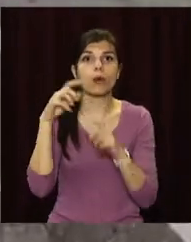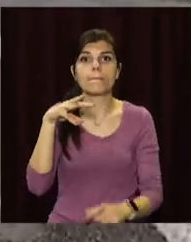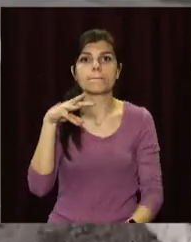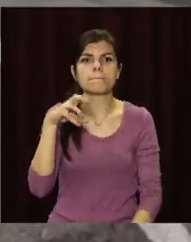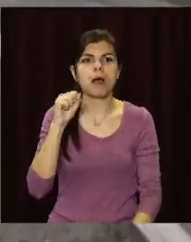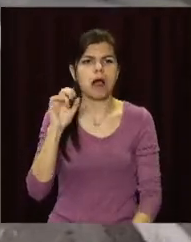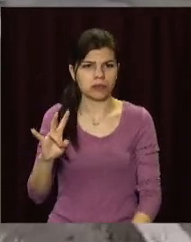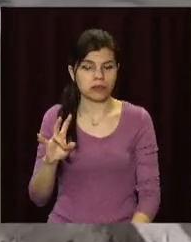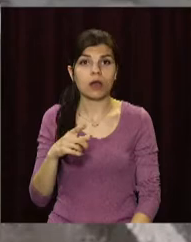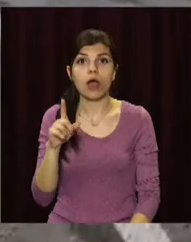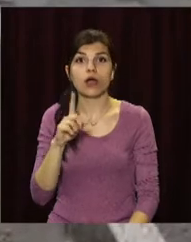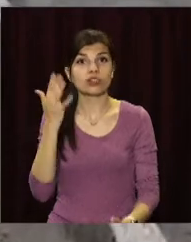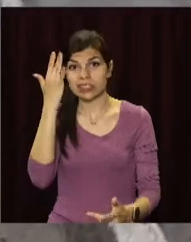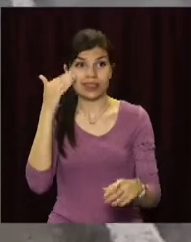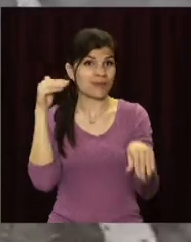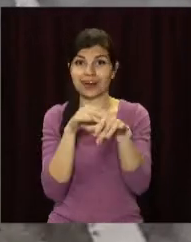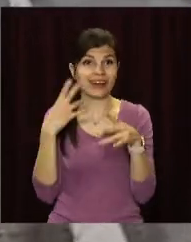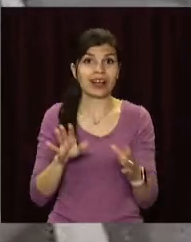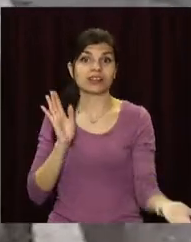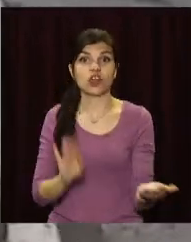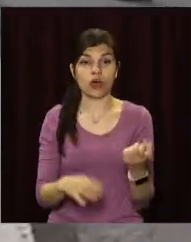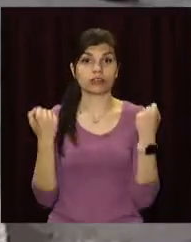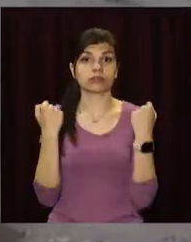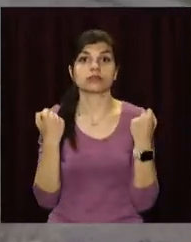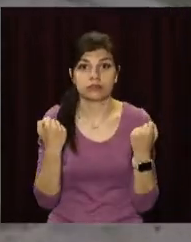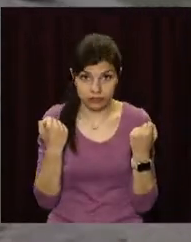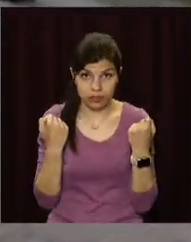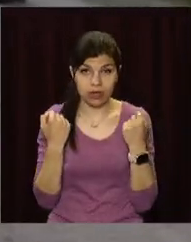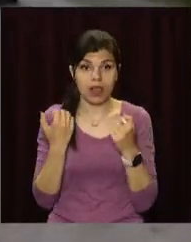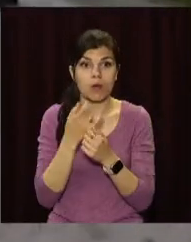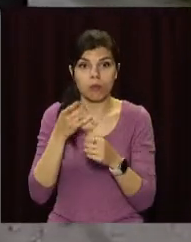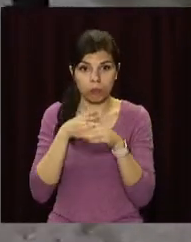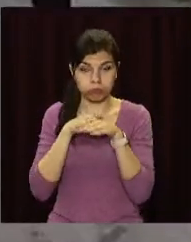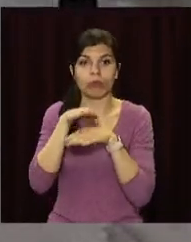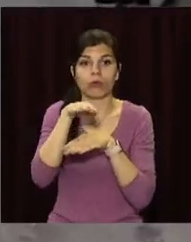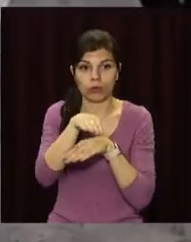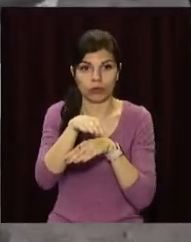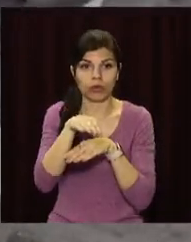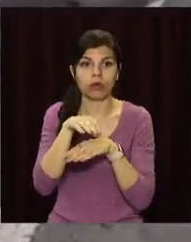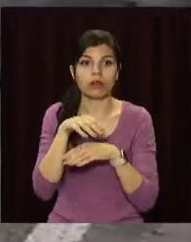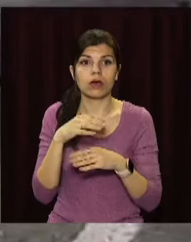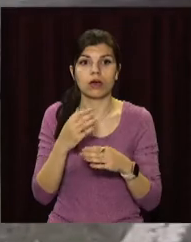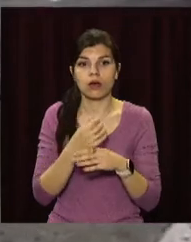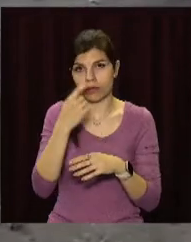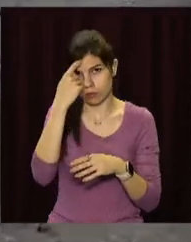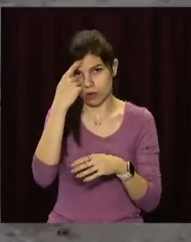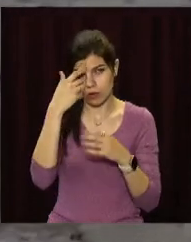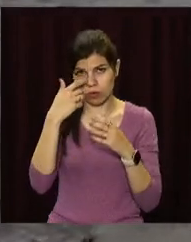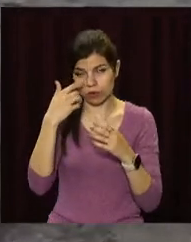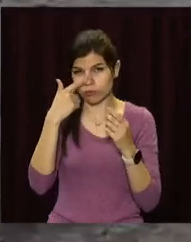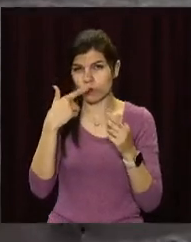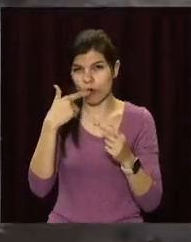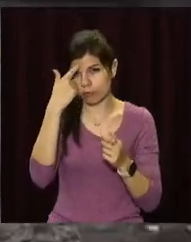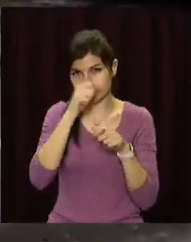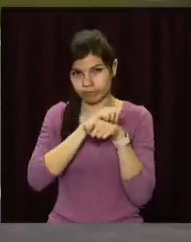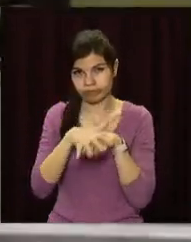Аби уникнути зіткнення, кермувальник різко загальмував. Авто викинуло на узбіччя, водія МАН із внутрішньочерепною кровотечею доправили